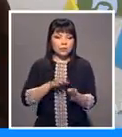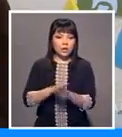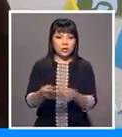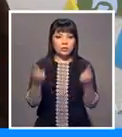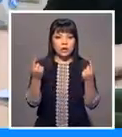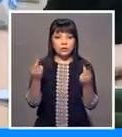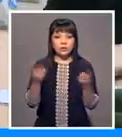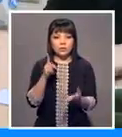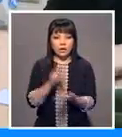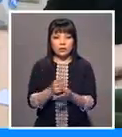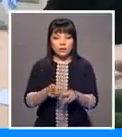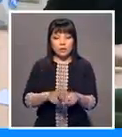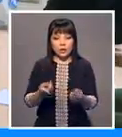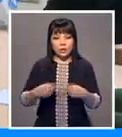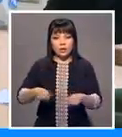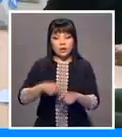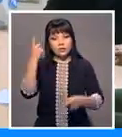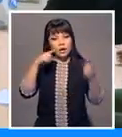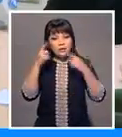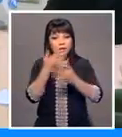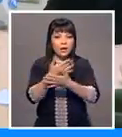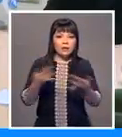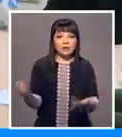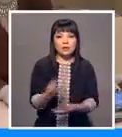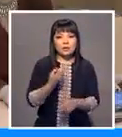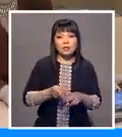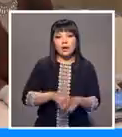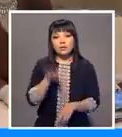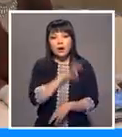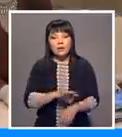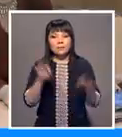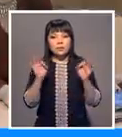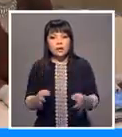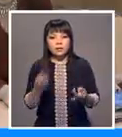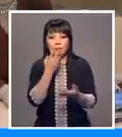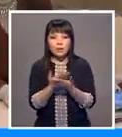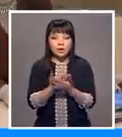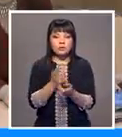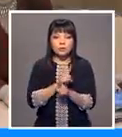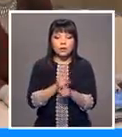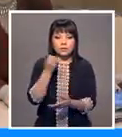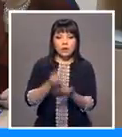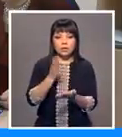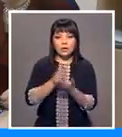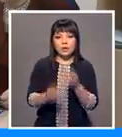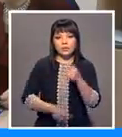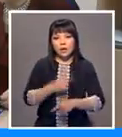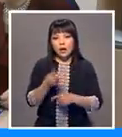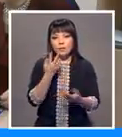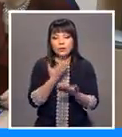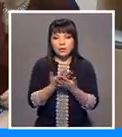арнайы сайланған шығармашылық топ анықтайды. Олар әрбір шараның тиімділігін, қажеттілігін және беретін нәтижесін бағалап барып қана